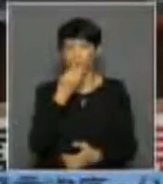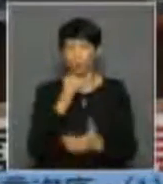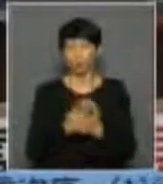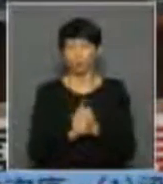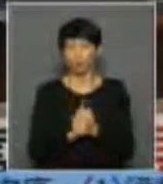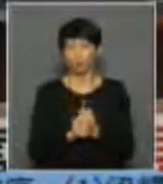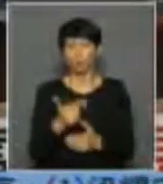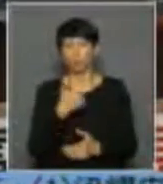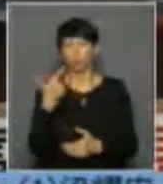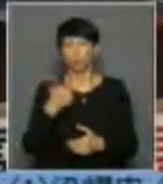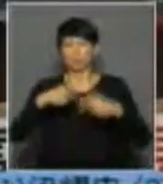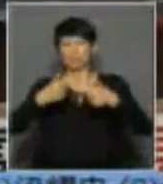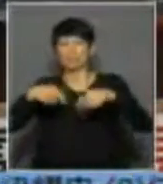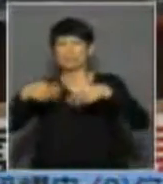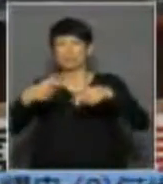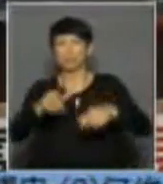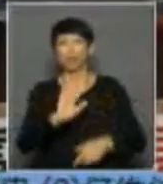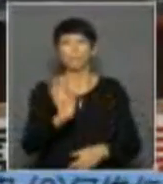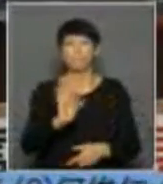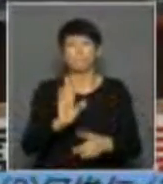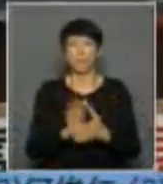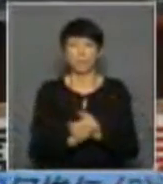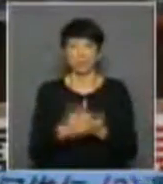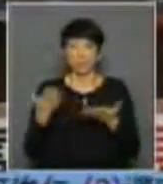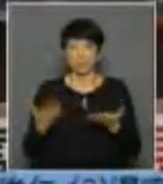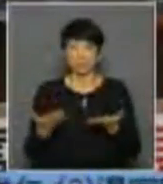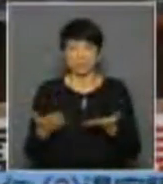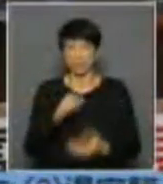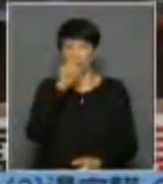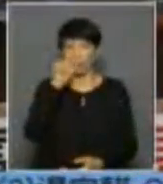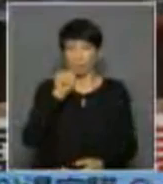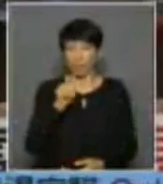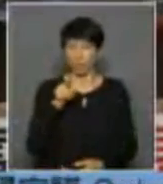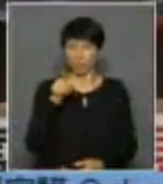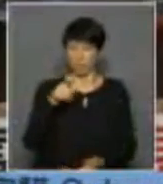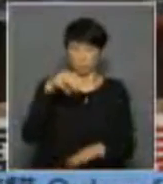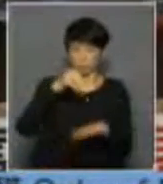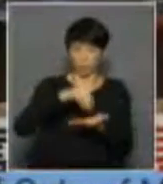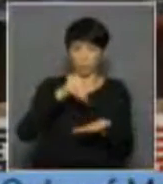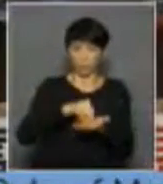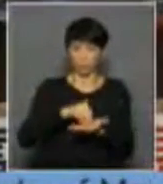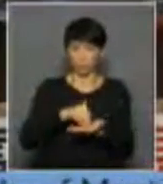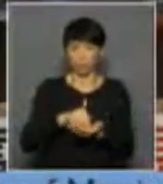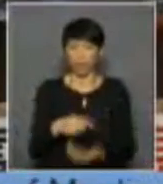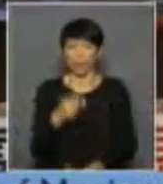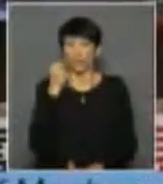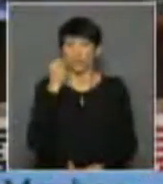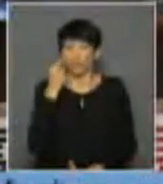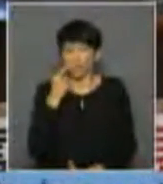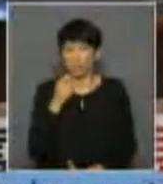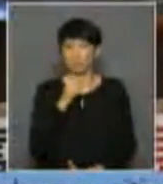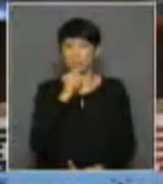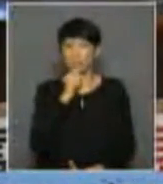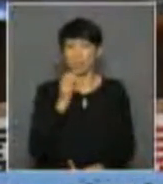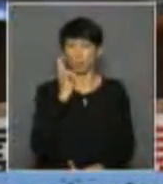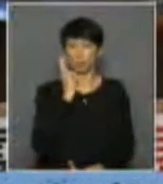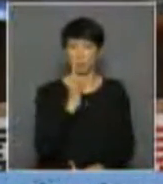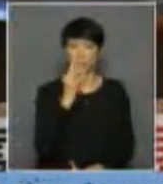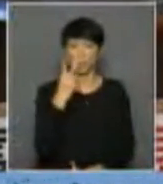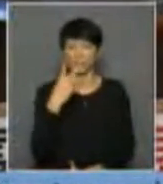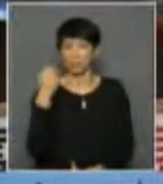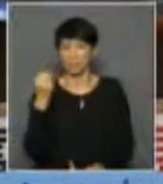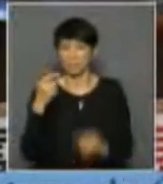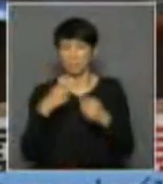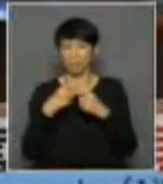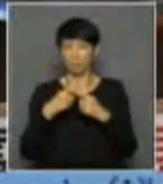多人失业、啊、现在问题是你有这样的决定，霎时就有320人失